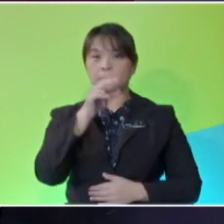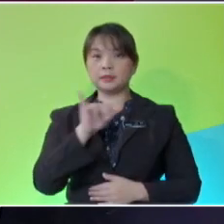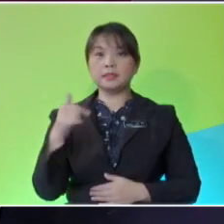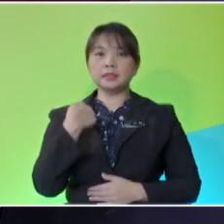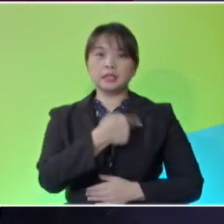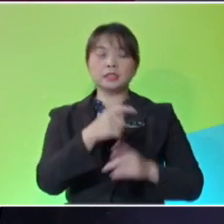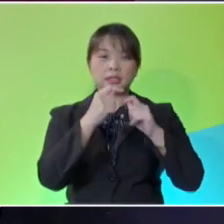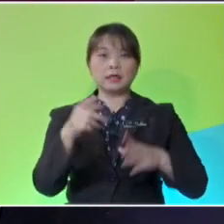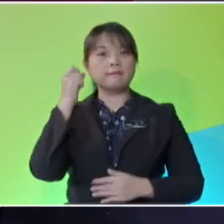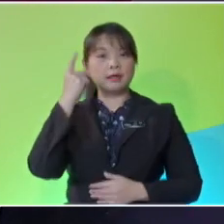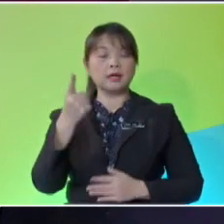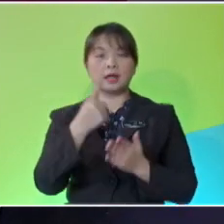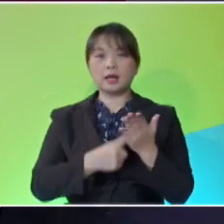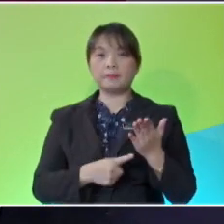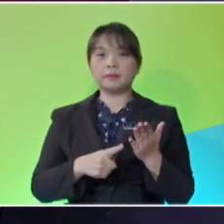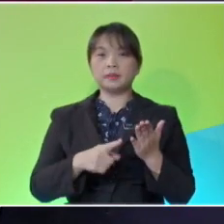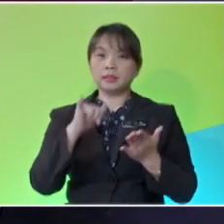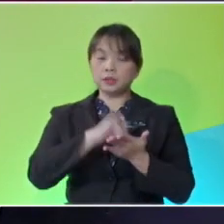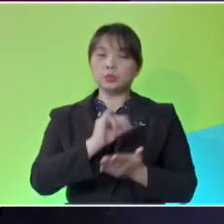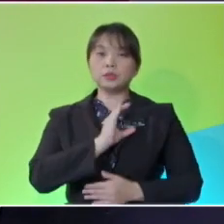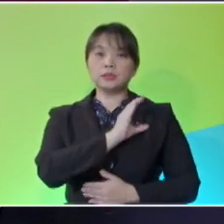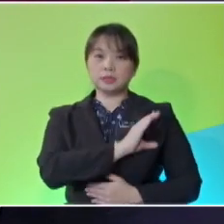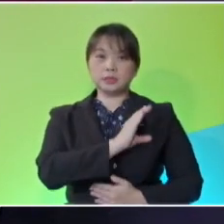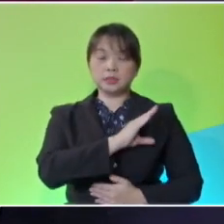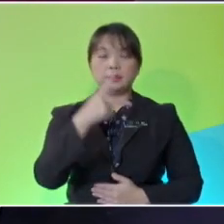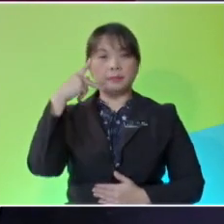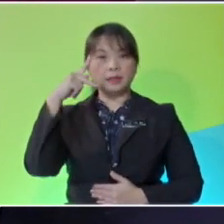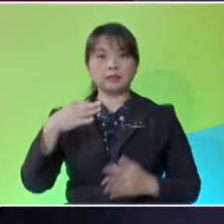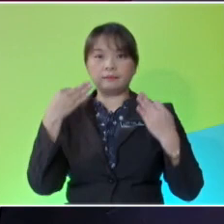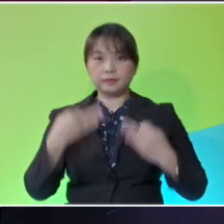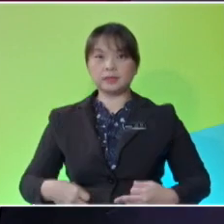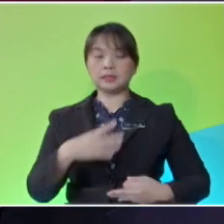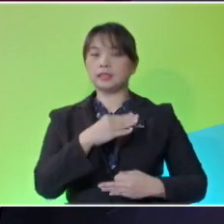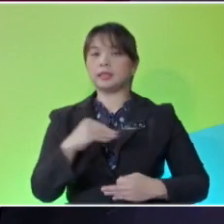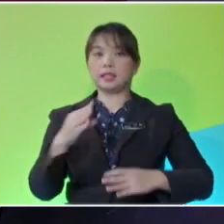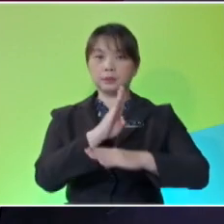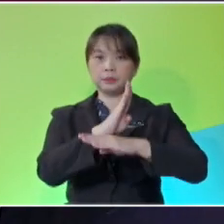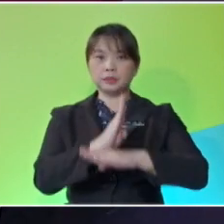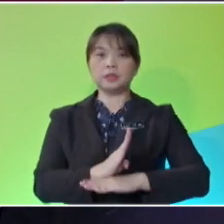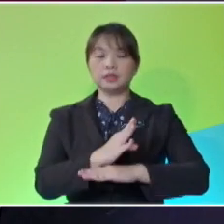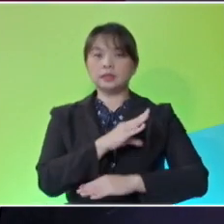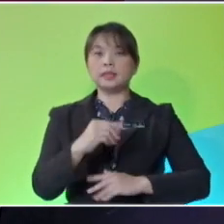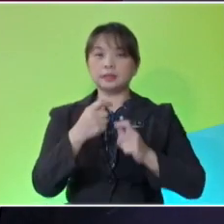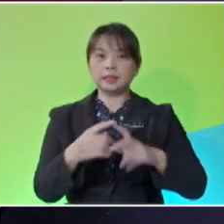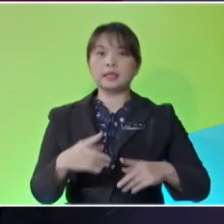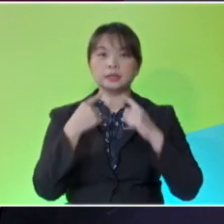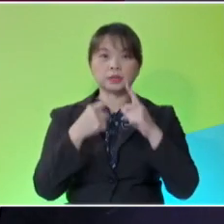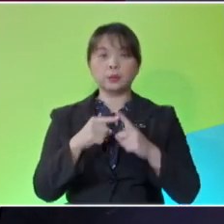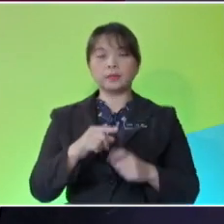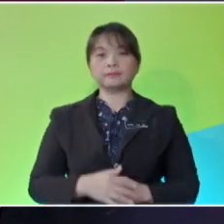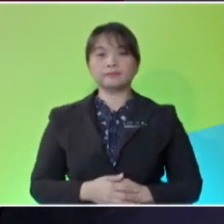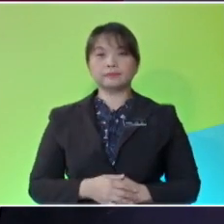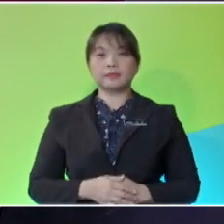Apa yang dimaksudkan tentang ciri padang physical dan juga budaya kita bagaimana kita